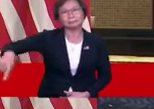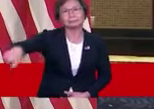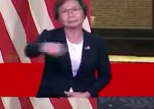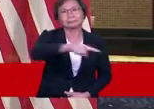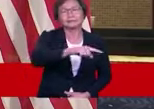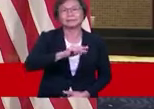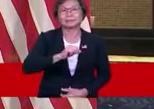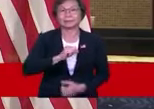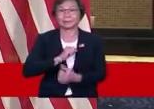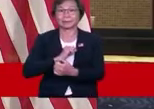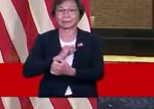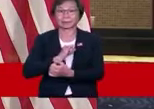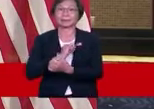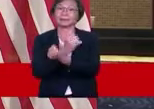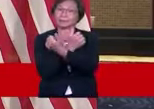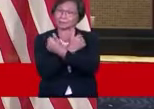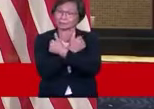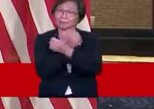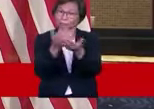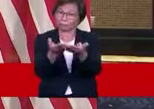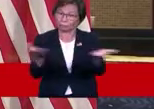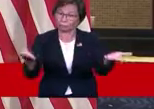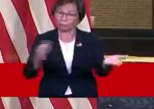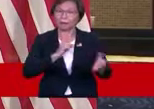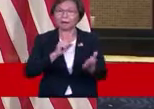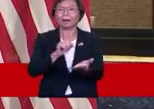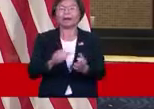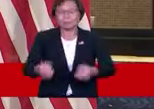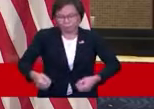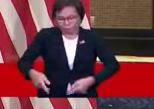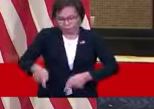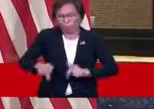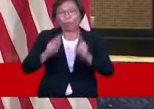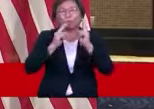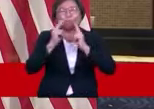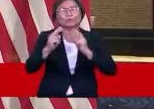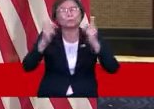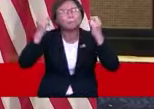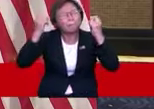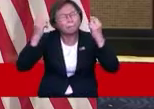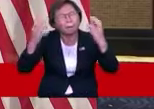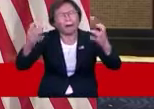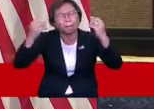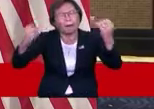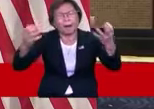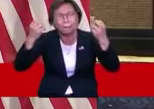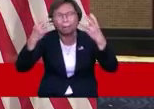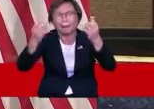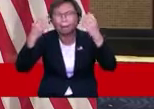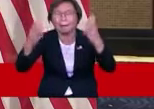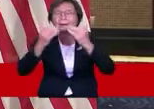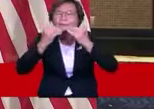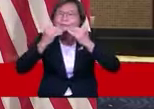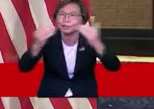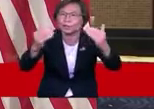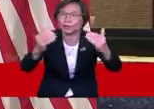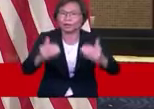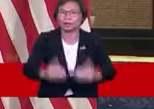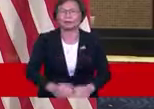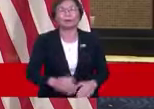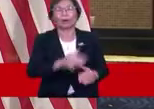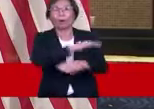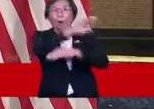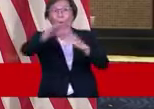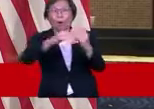kasih sekian Hai saya mengambil kesempatan ini untuk mengucapkan jutaan terima kasih pada para